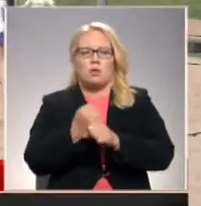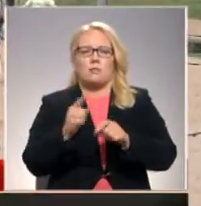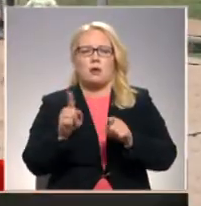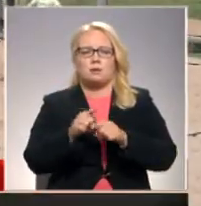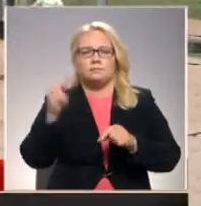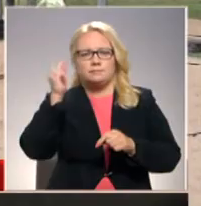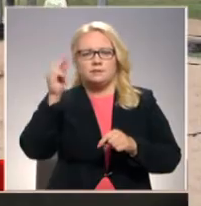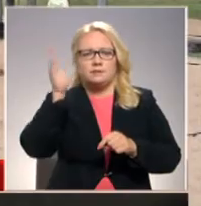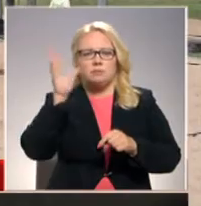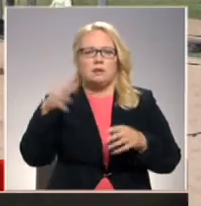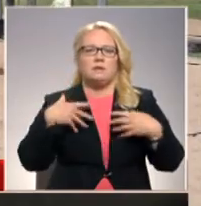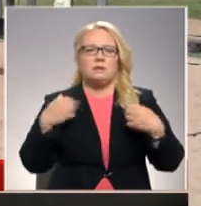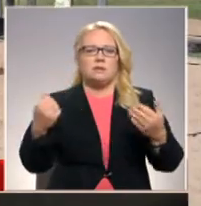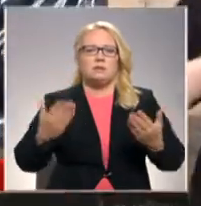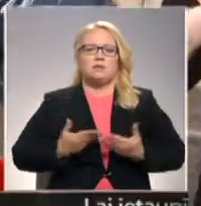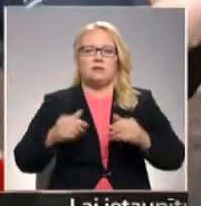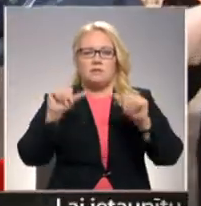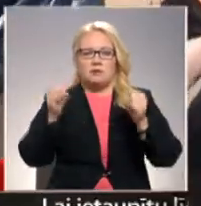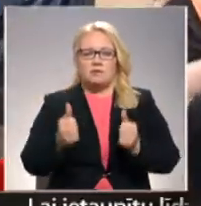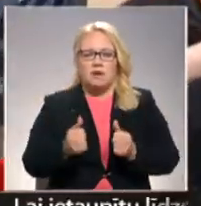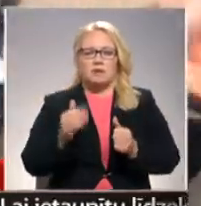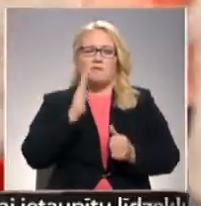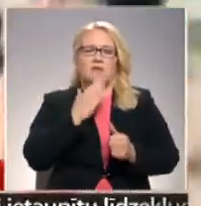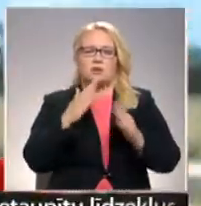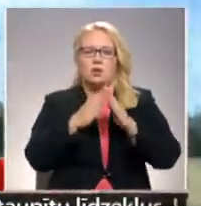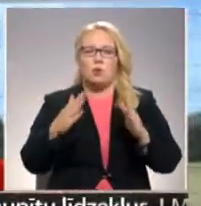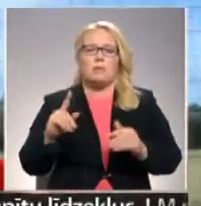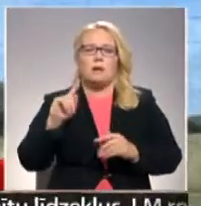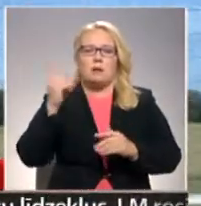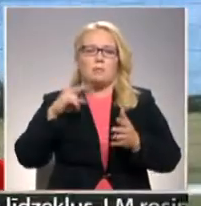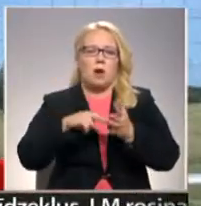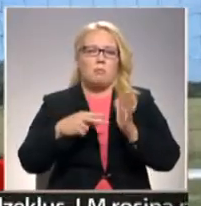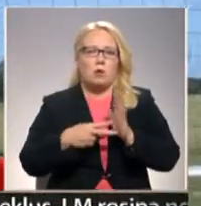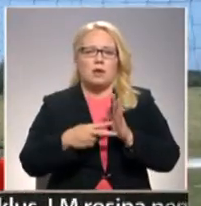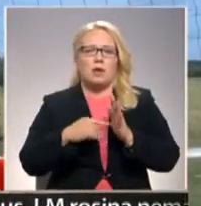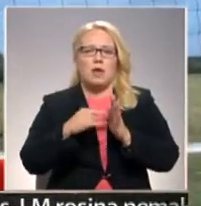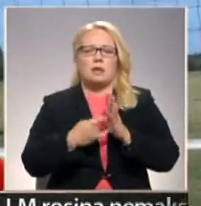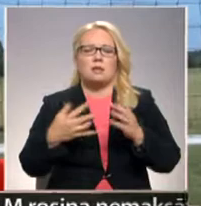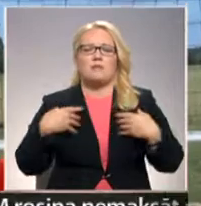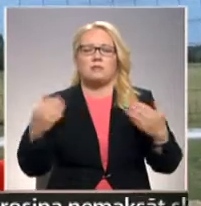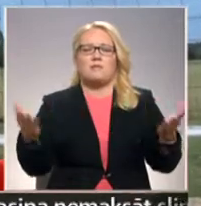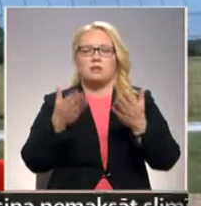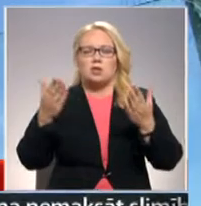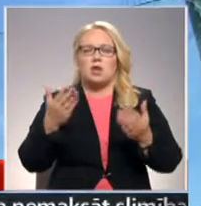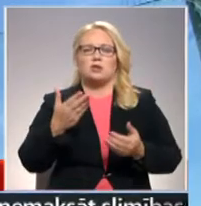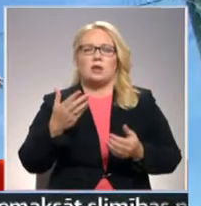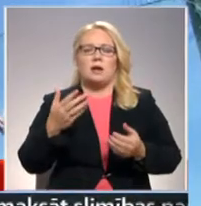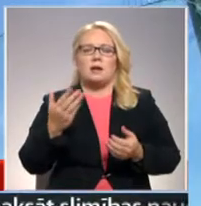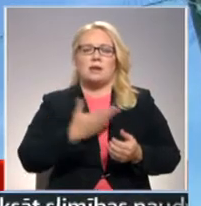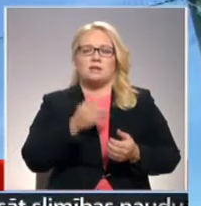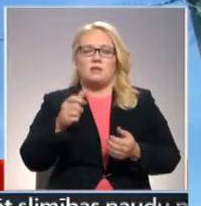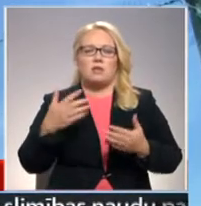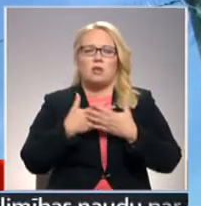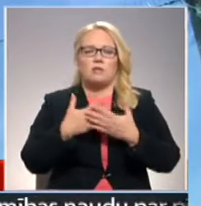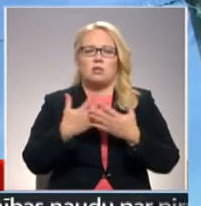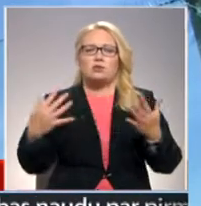apgūtas zināšanas par veselīgu dzīvesveidu. Vasaras nometne ir pirmā projekta veselības veicināšana iedzīvotājiem aktivitāte, un kopumā